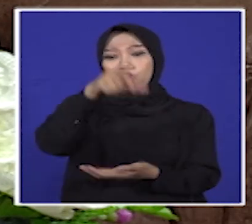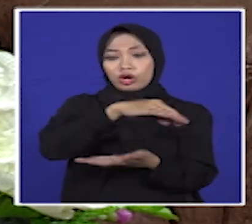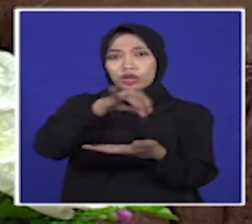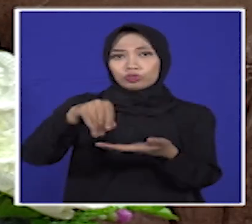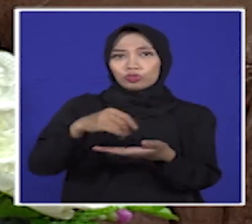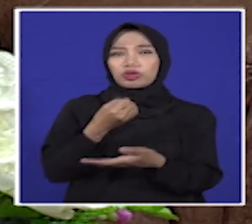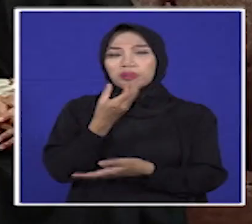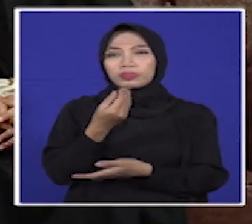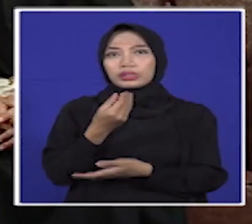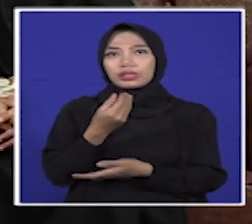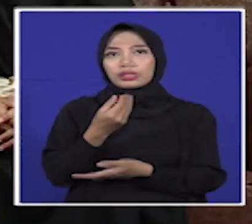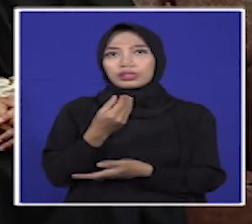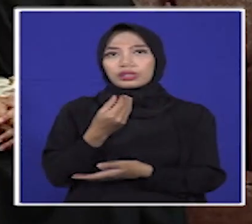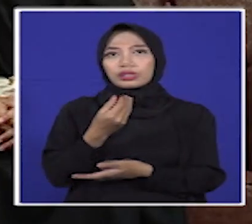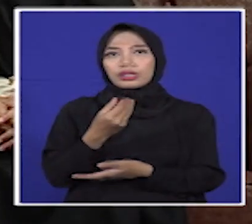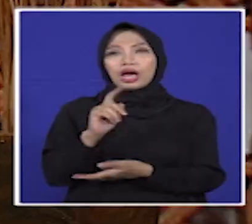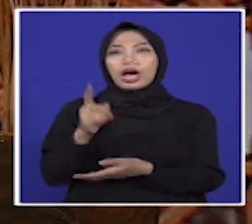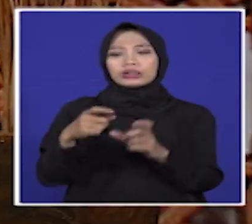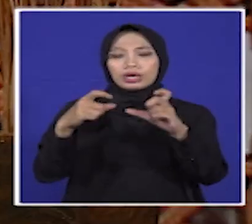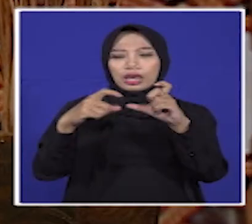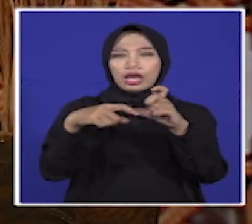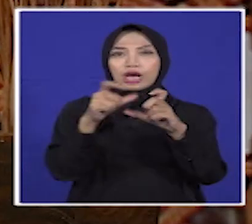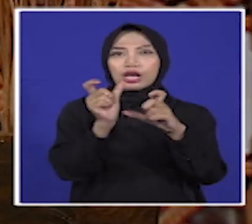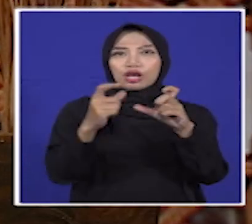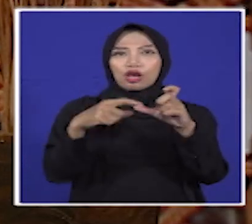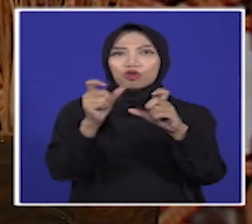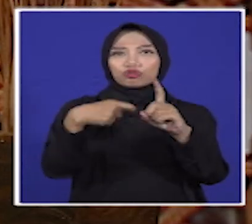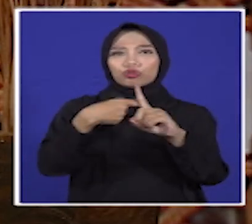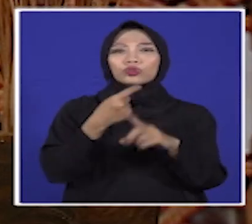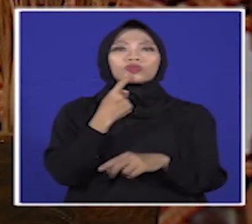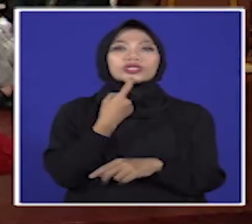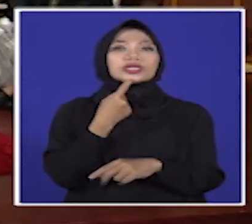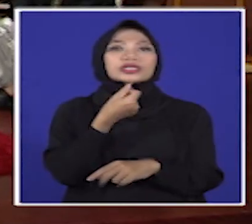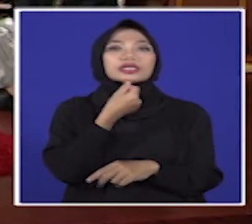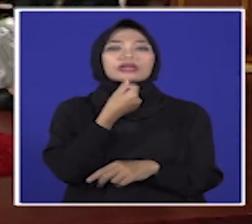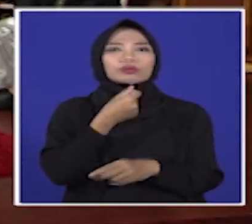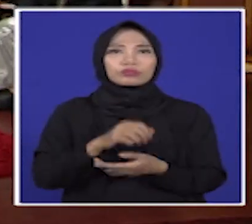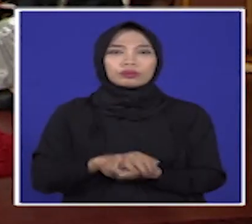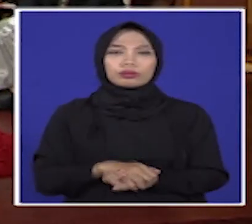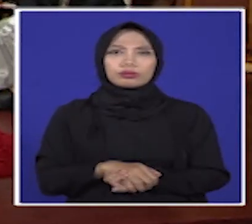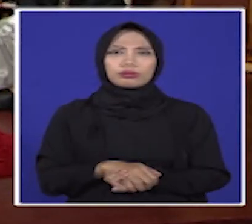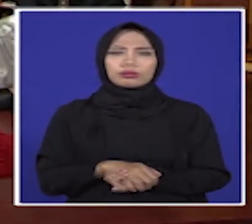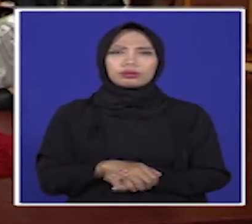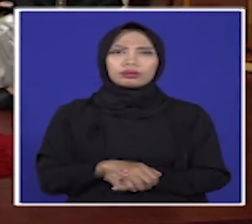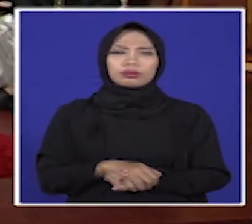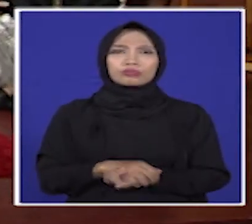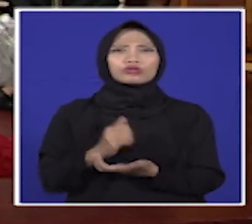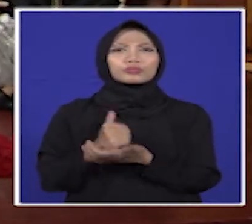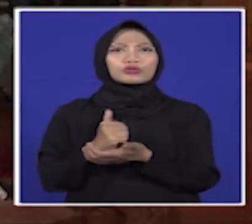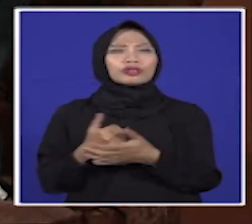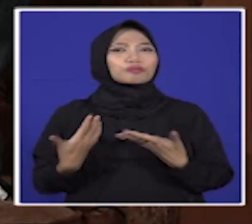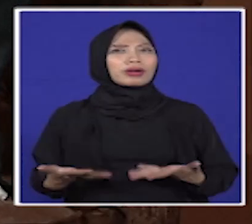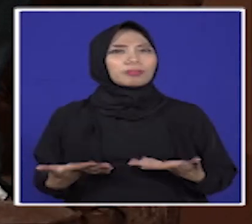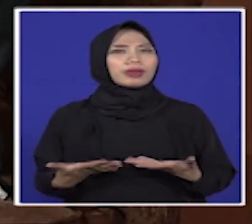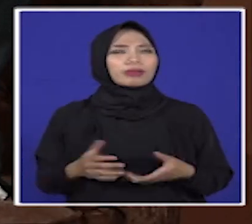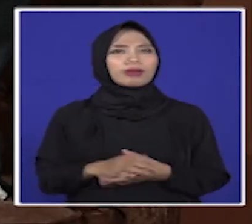di dagu. Iya. Jadi gimana nih Pak Ustaz? Mantan istri suaminya itu memakai susuk itu sebenarnya gimana sih Pak Ustaz? Kalau bisa. Jadi